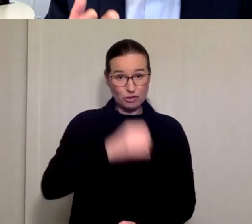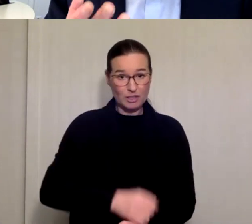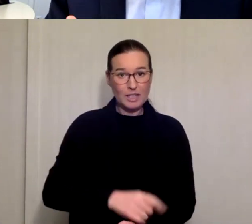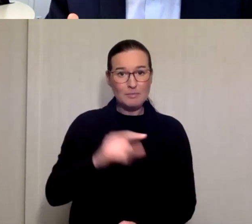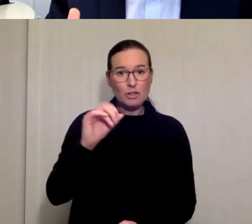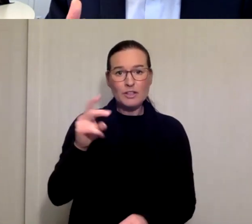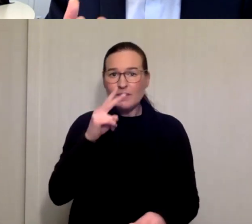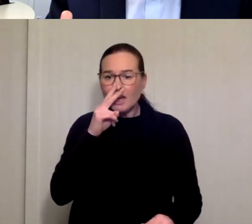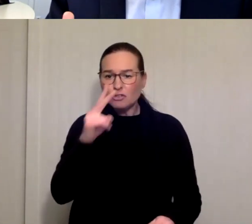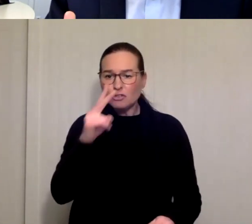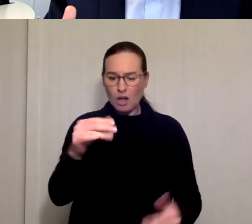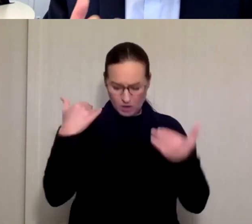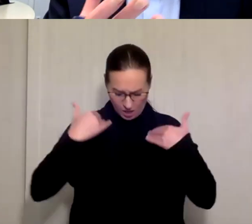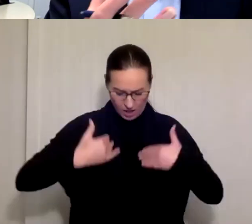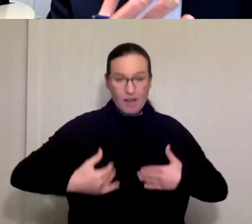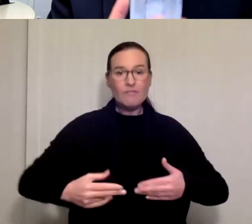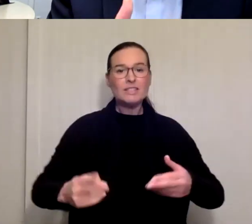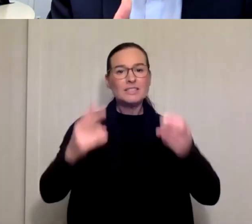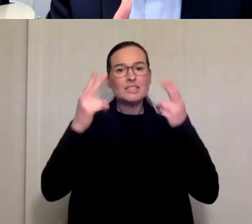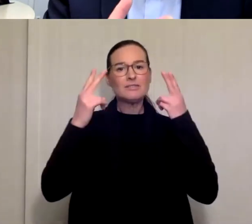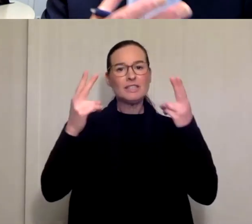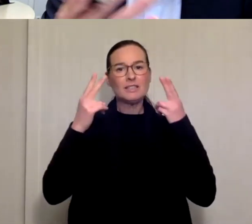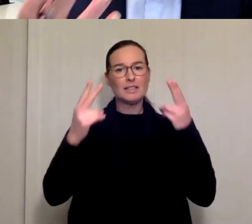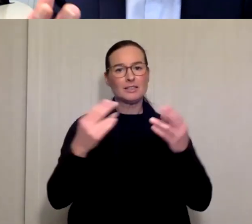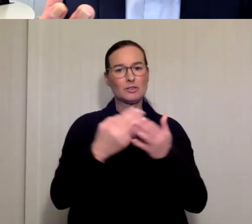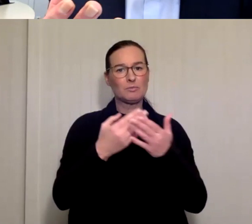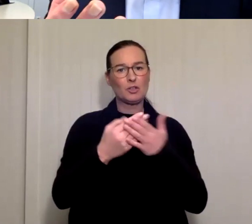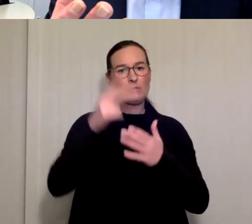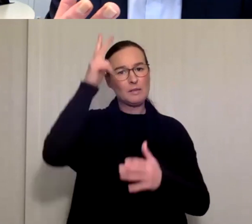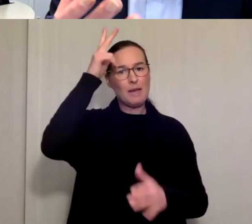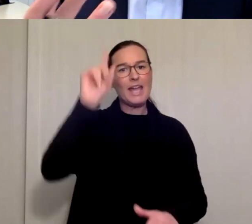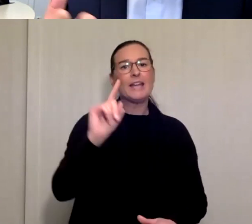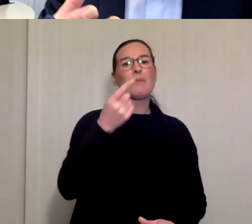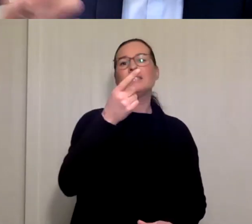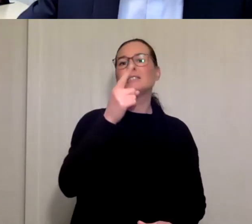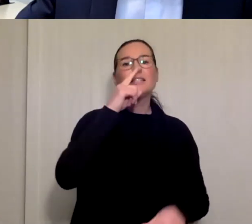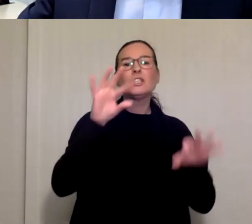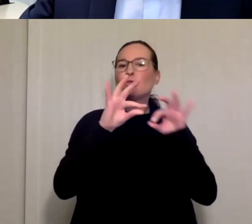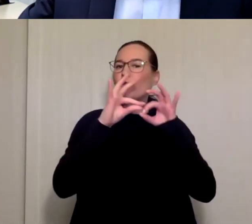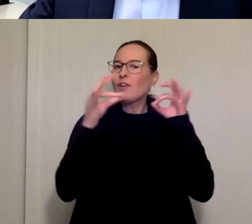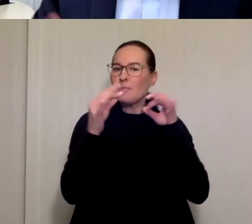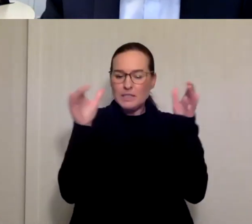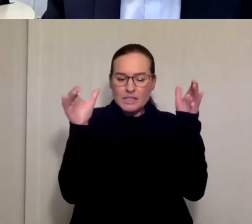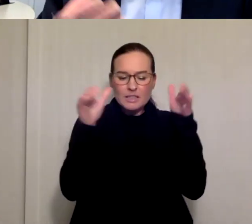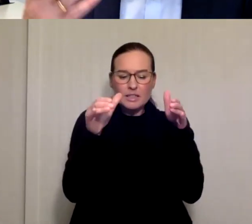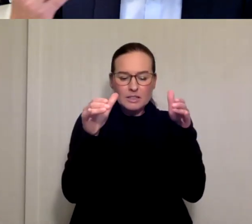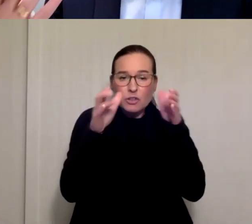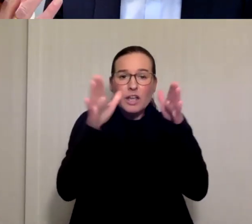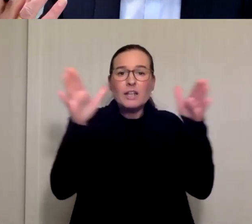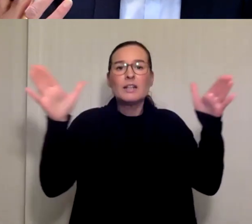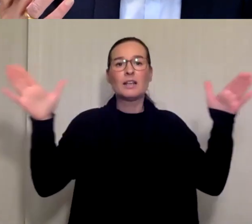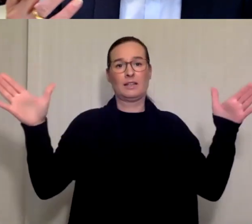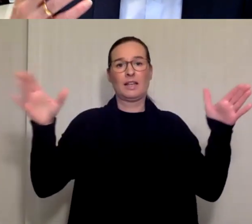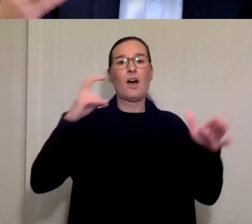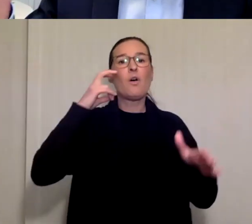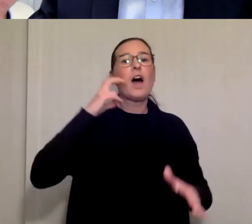Wiederentdecken auf das, was wirklich wesentlich ist, bei Ralf Meister sogar noch über die Familie hinaus, eben der Besuch von alten